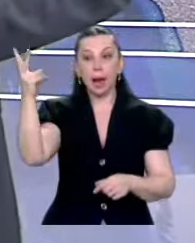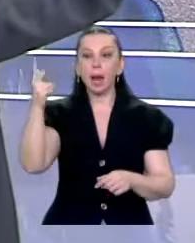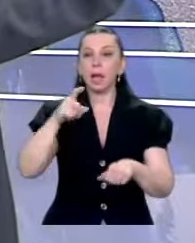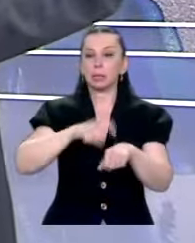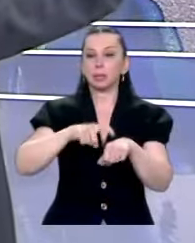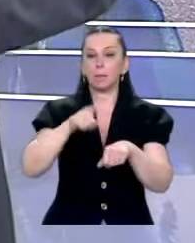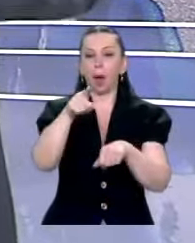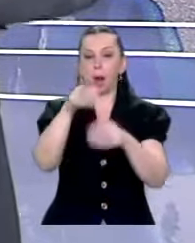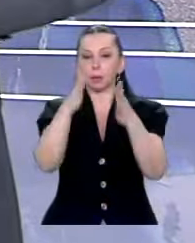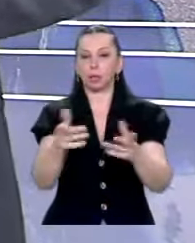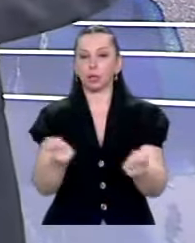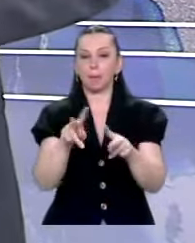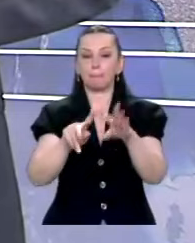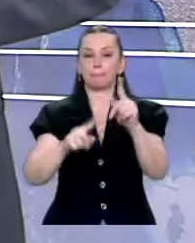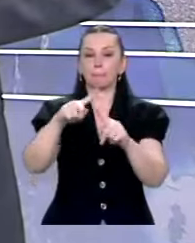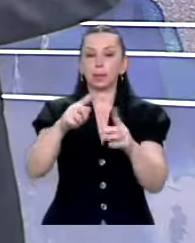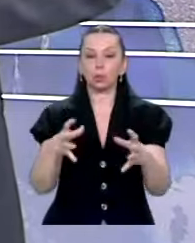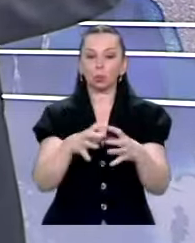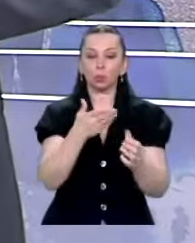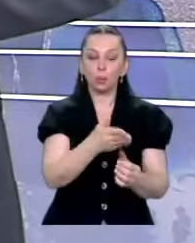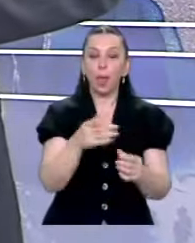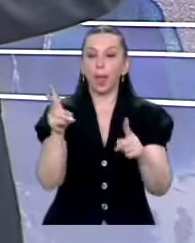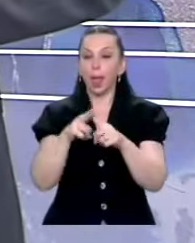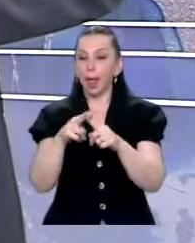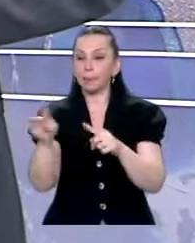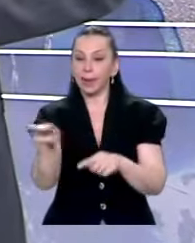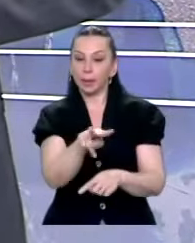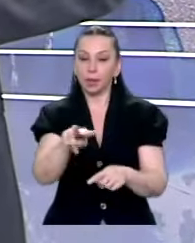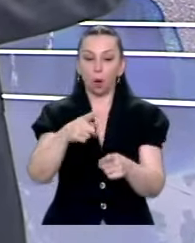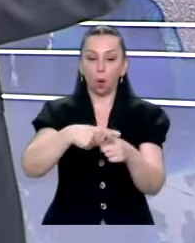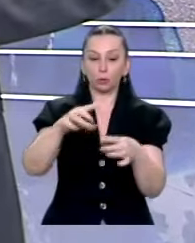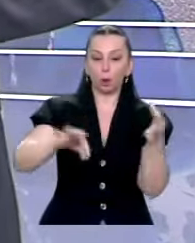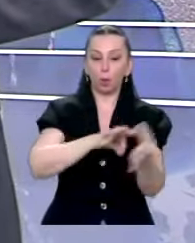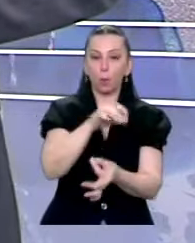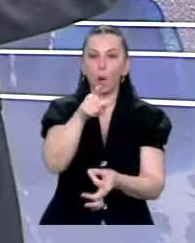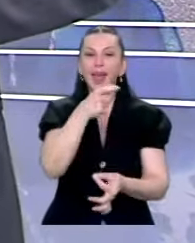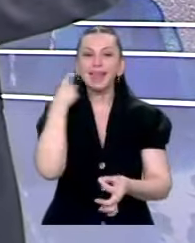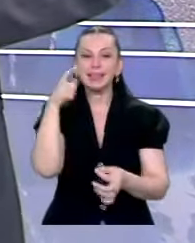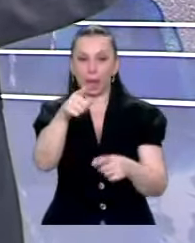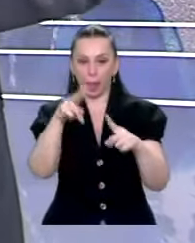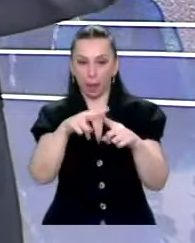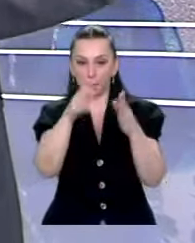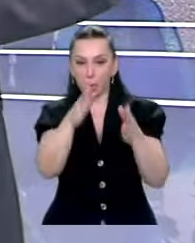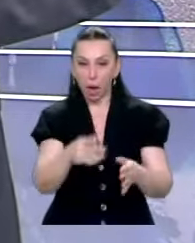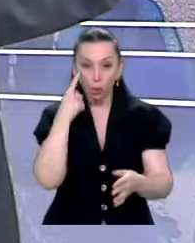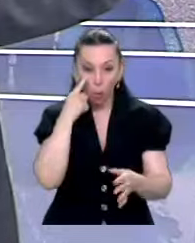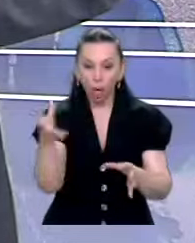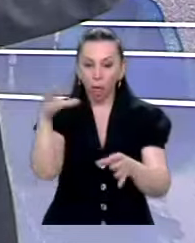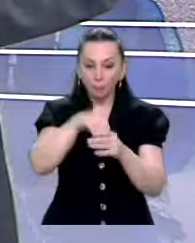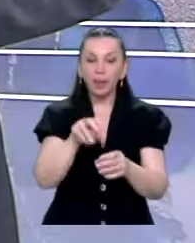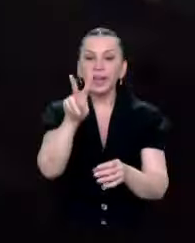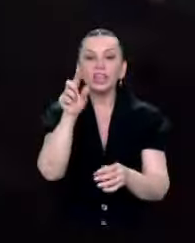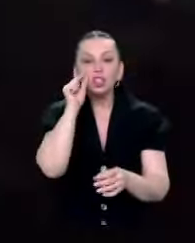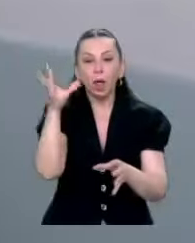çalışıyormuş Milli İstihbarat Teşkilatı ve emniyetin ortak operasyonuyla o eski emniyetçi dahil 7 kişi